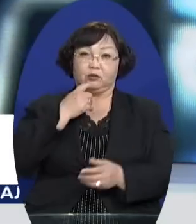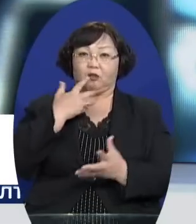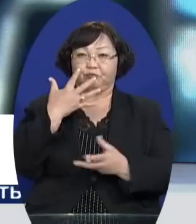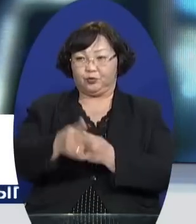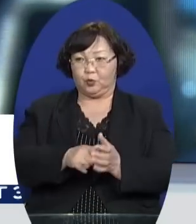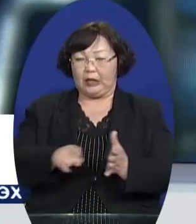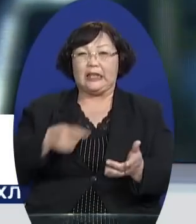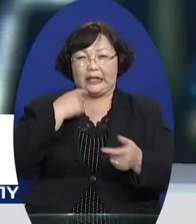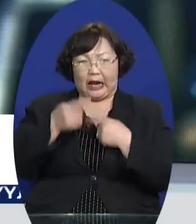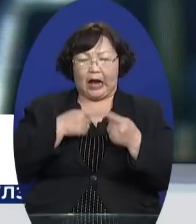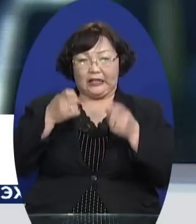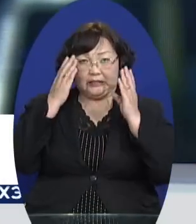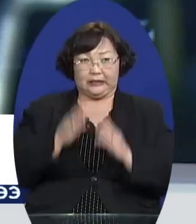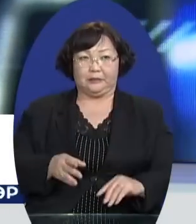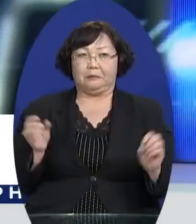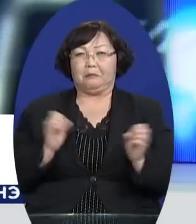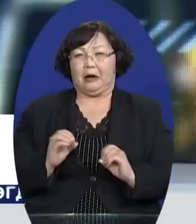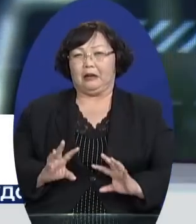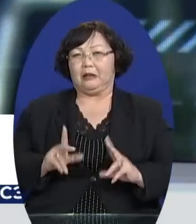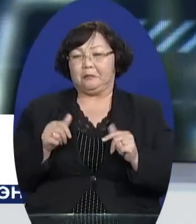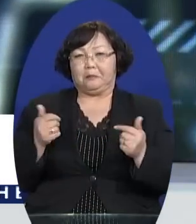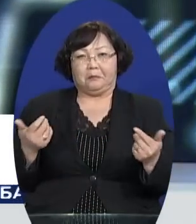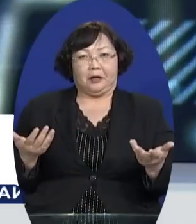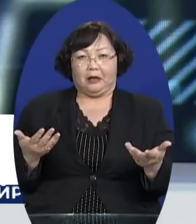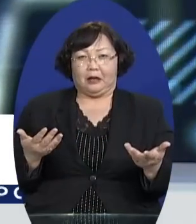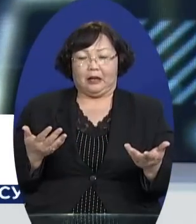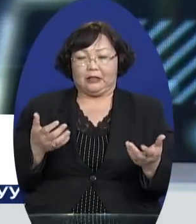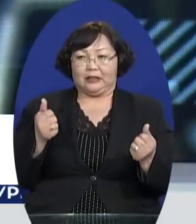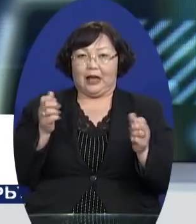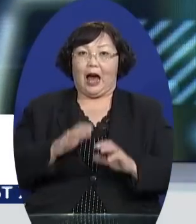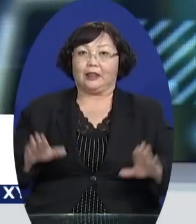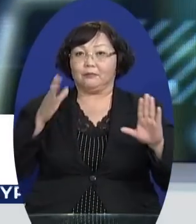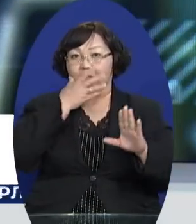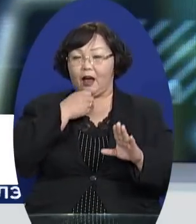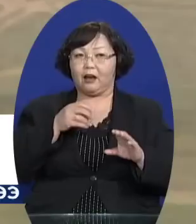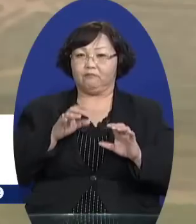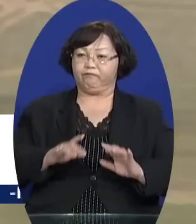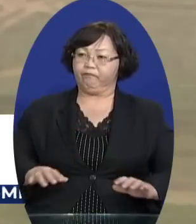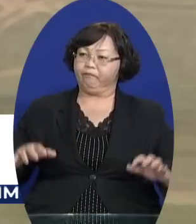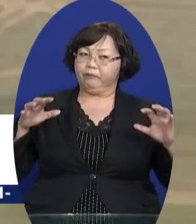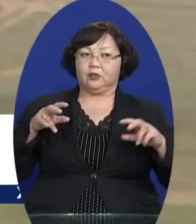тодорхой шийдэл төрч чаддгүй ил асуудалд анхаарч наадмын цогцлбортой болох шаардлага тавина.